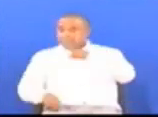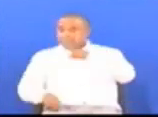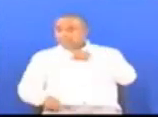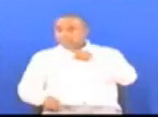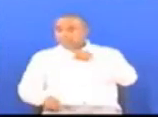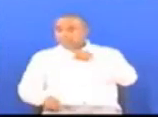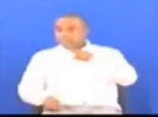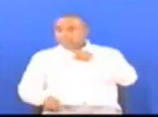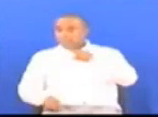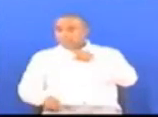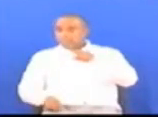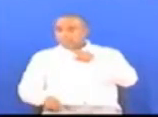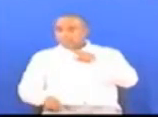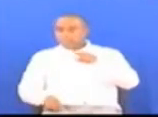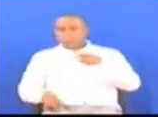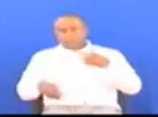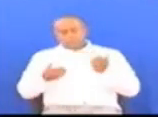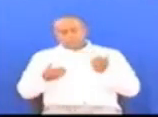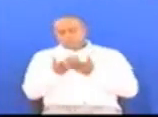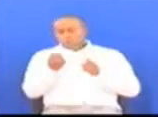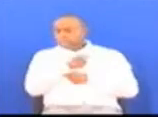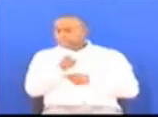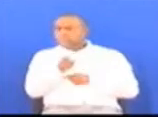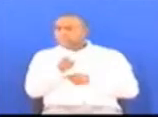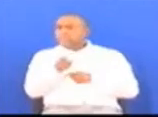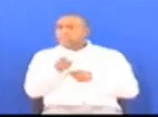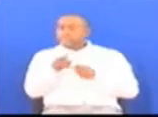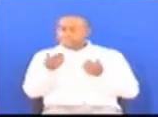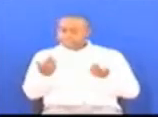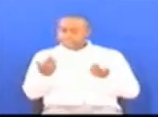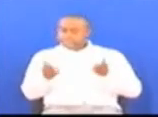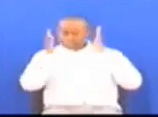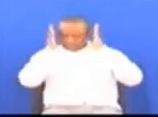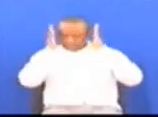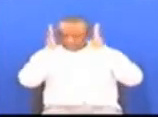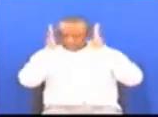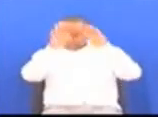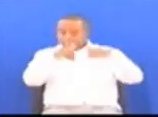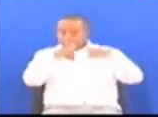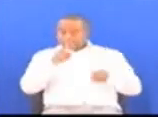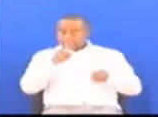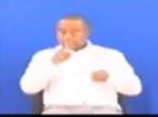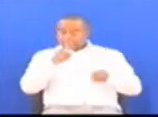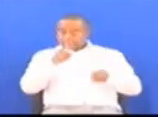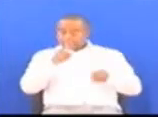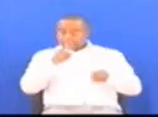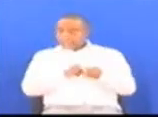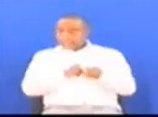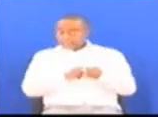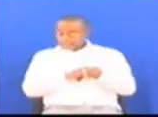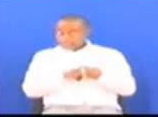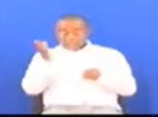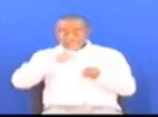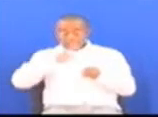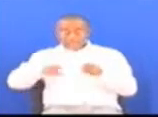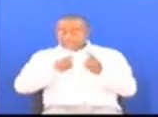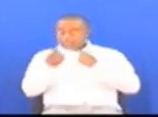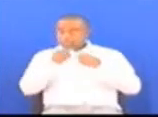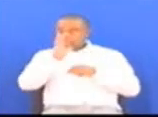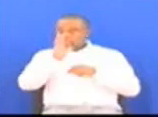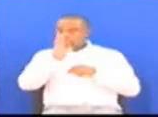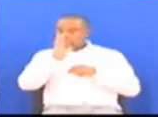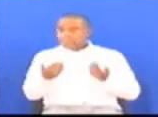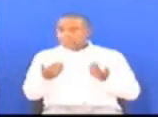nini sasa bunge hili lisiweze pia wakati wa kumaliza hoja yake au kuhitimisha